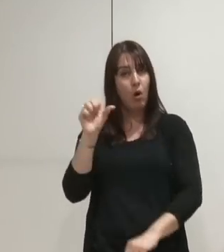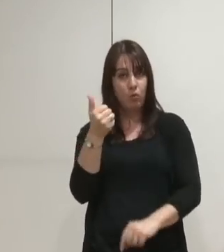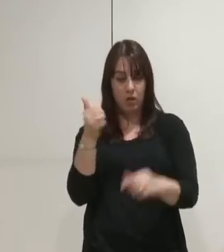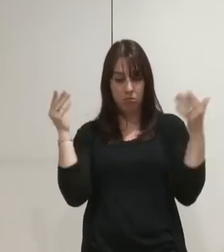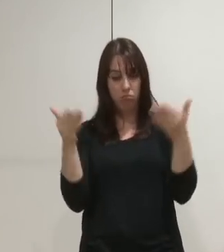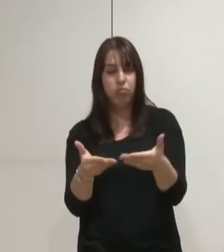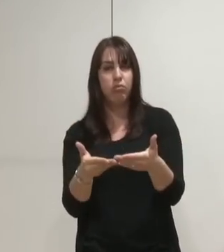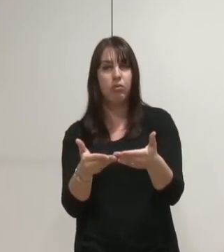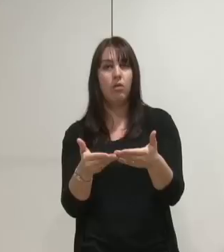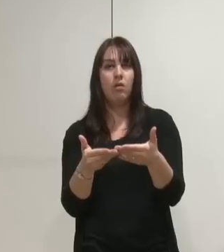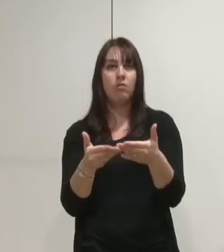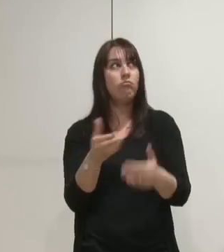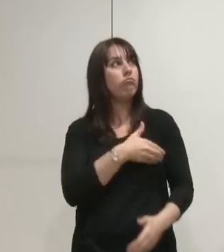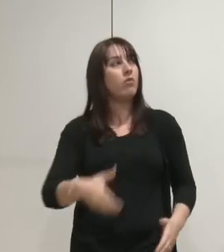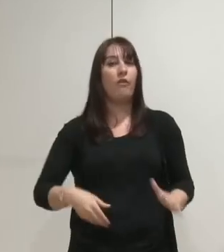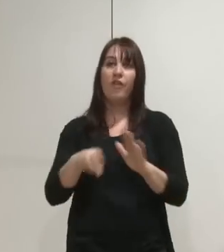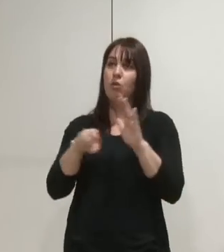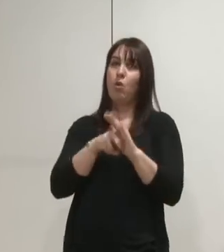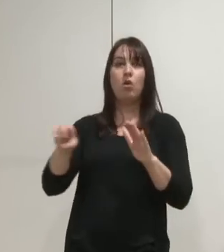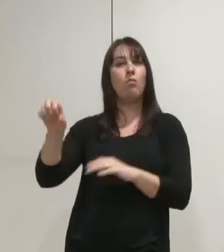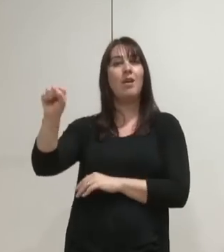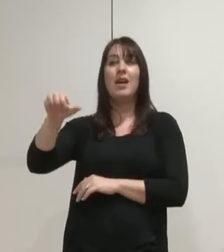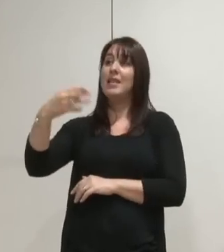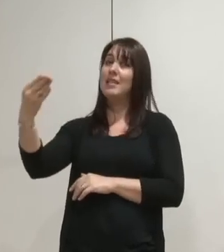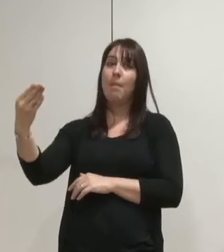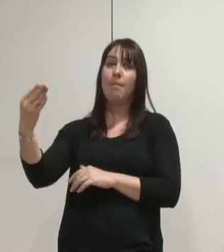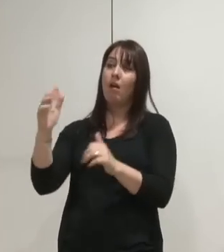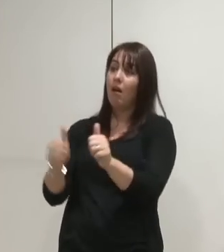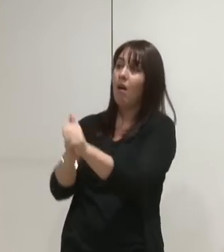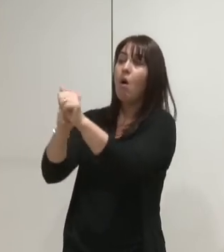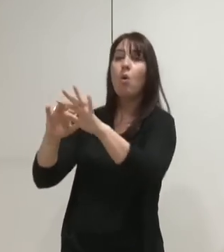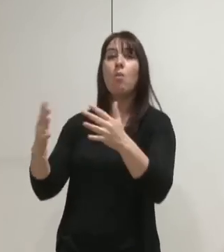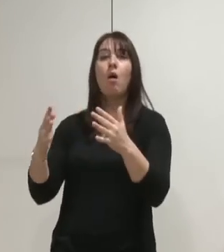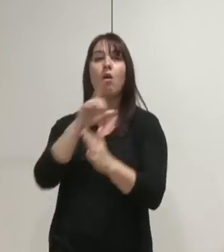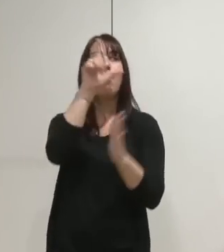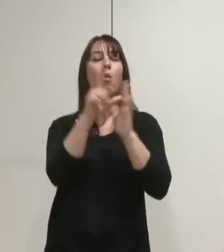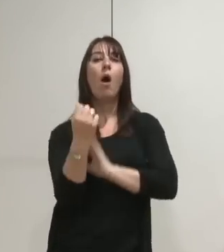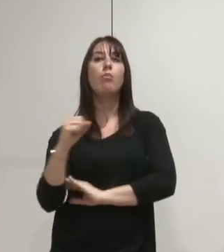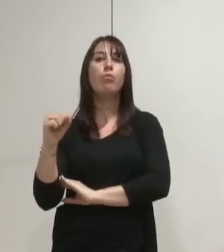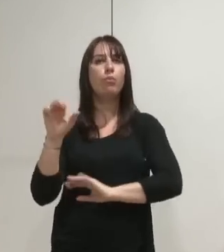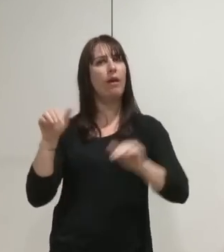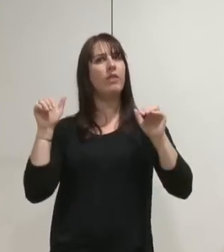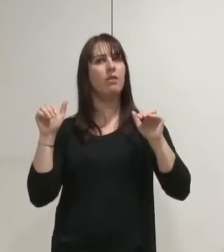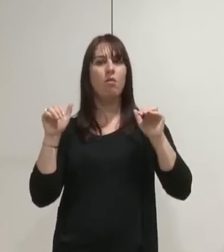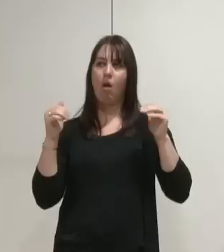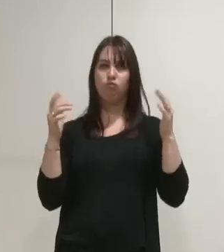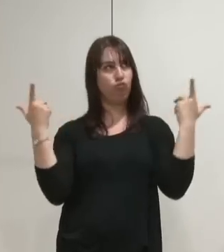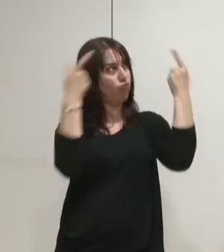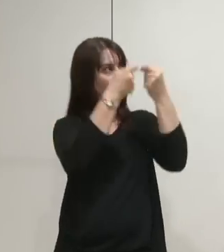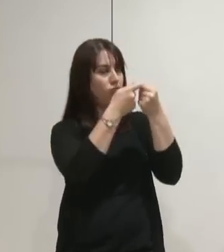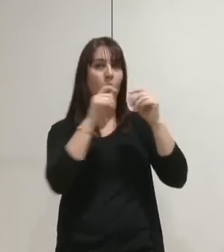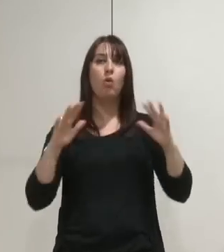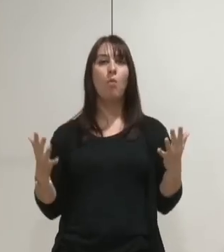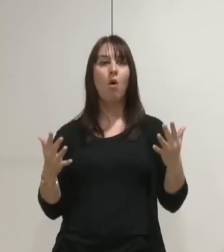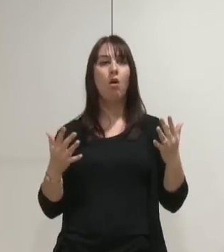débat de la ville de Grenoble auprès de sassem sans sortir de la légalité et l'avantage